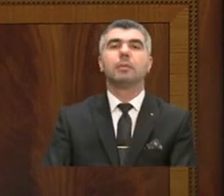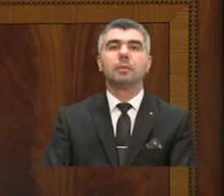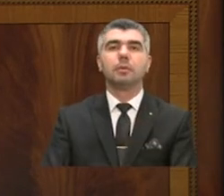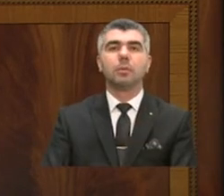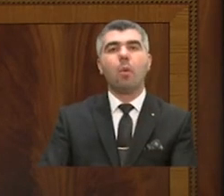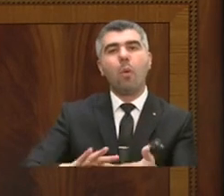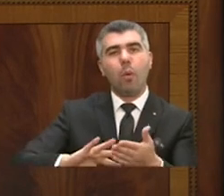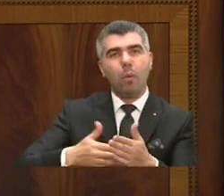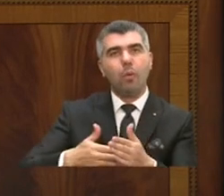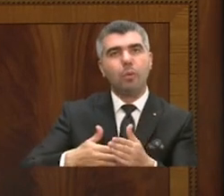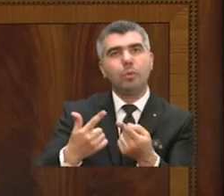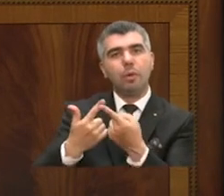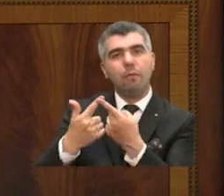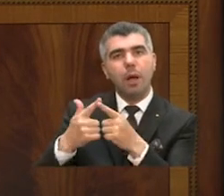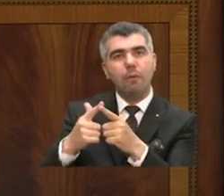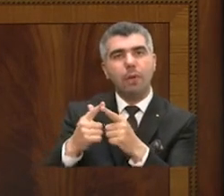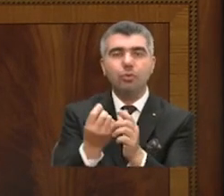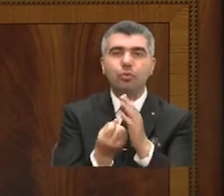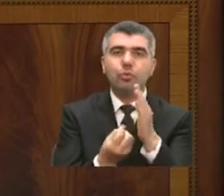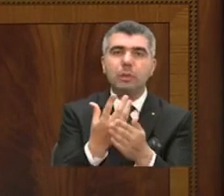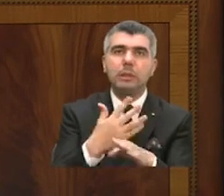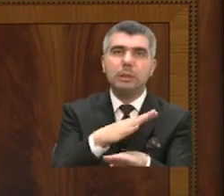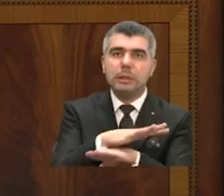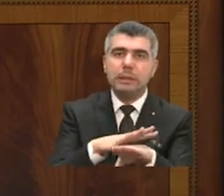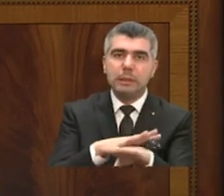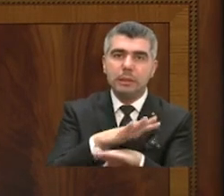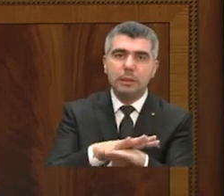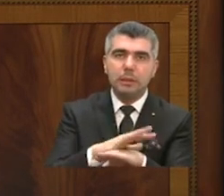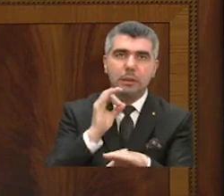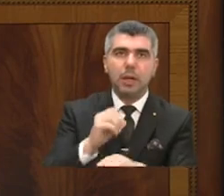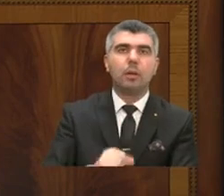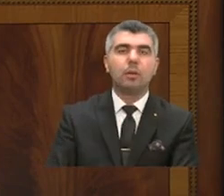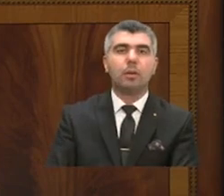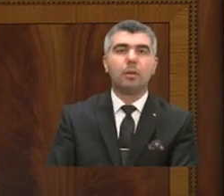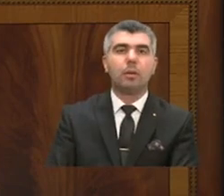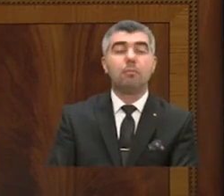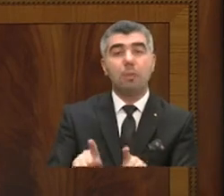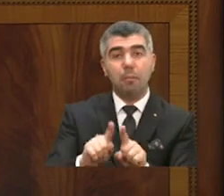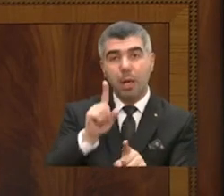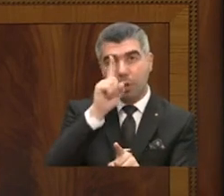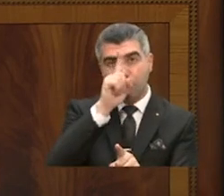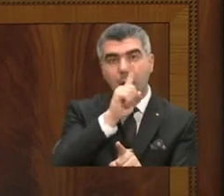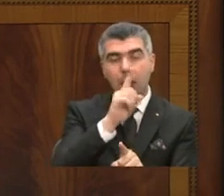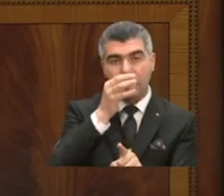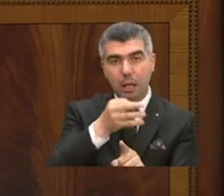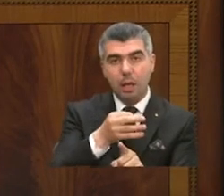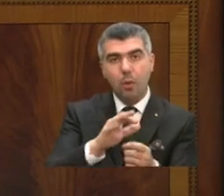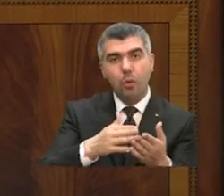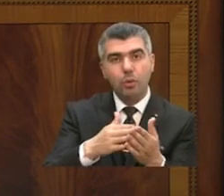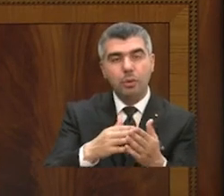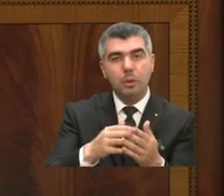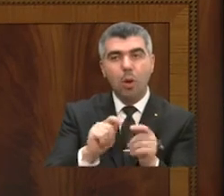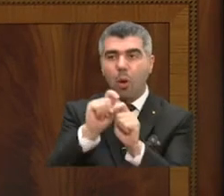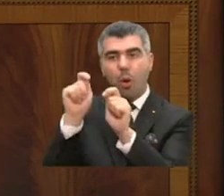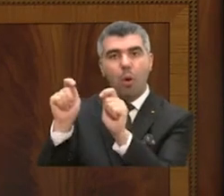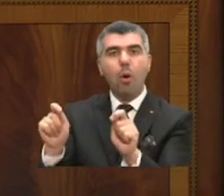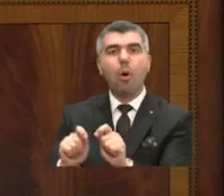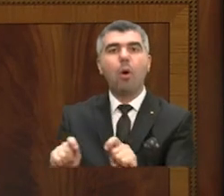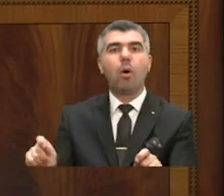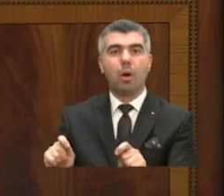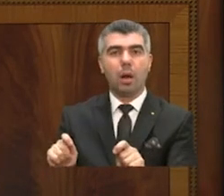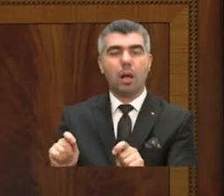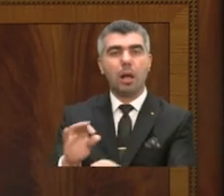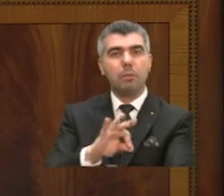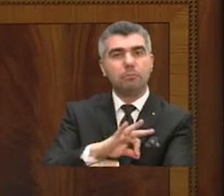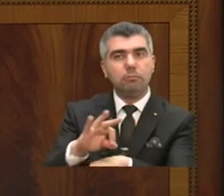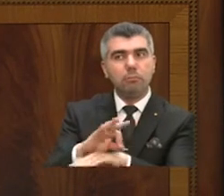المجموعات الصحيه الجهويه مؤسسات عموميه غادي تتمتع ان شاء الله بالشخصيه المعنويه والاستقلال في تدبير الموارد